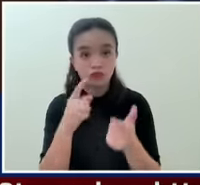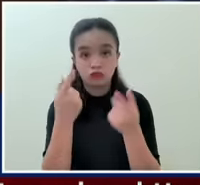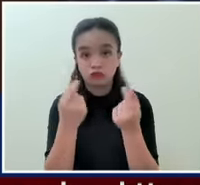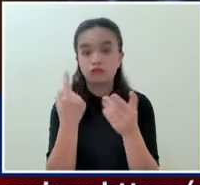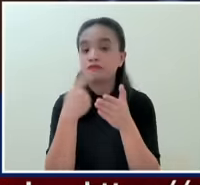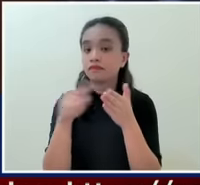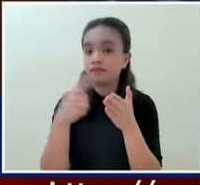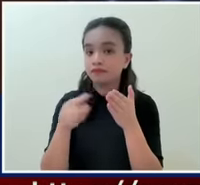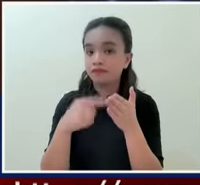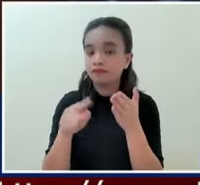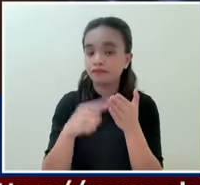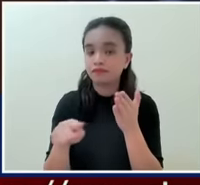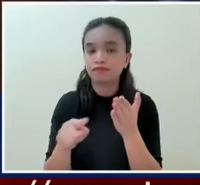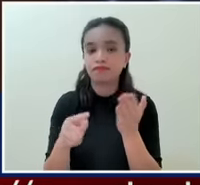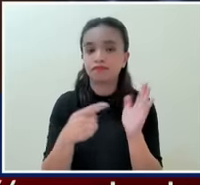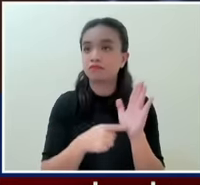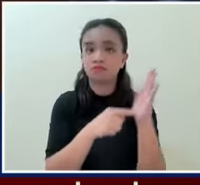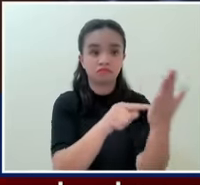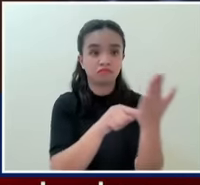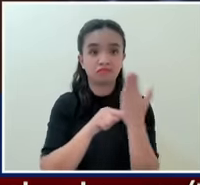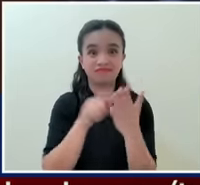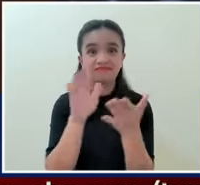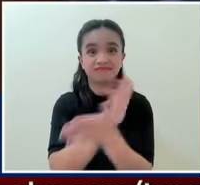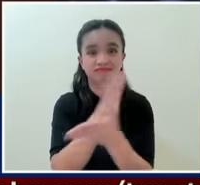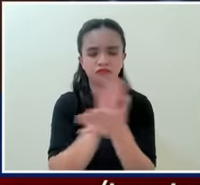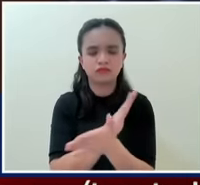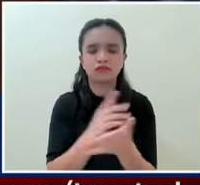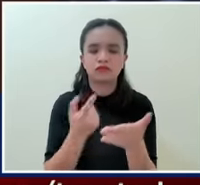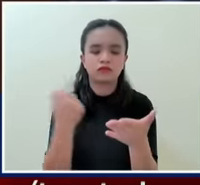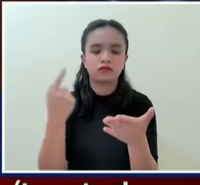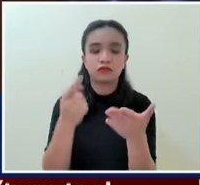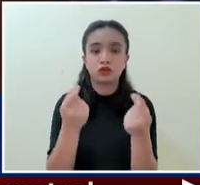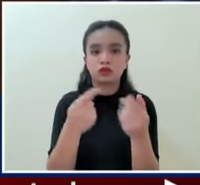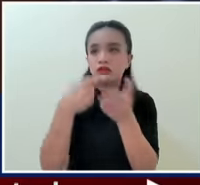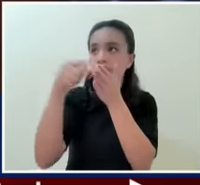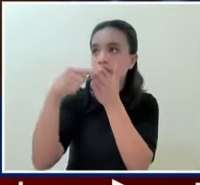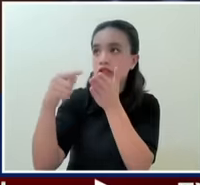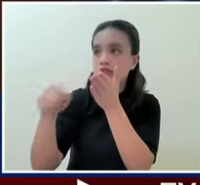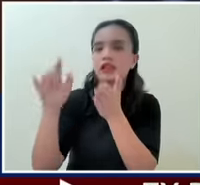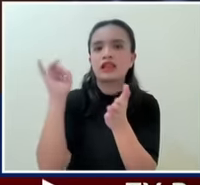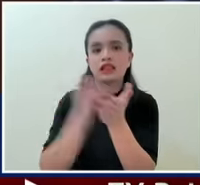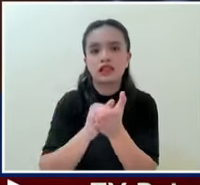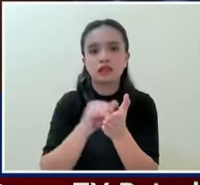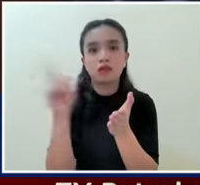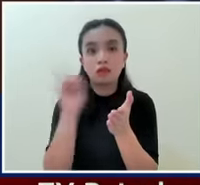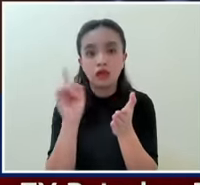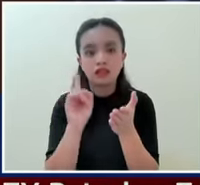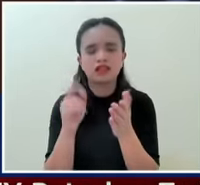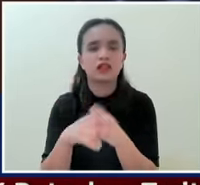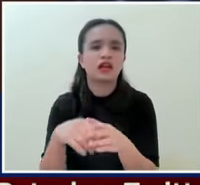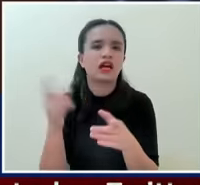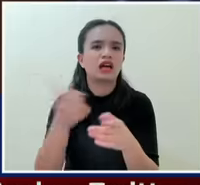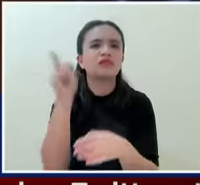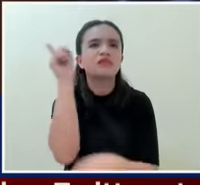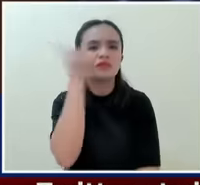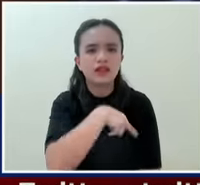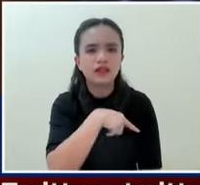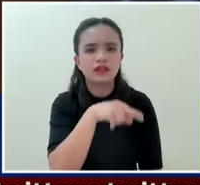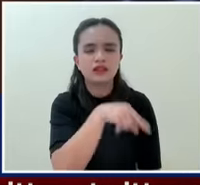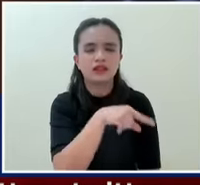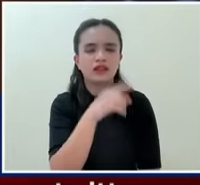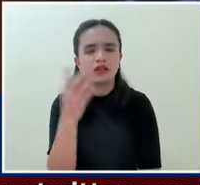yung release order na pinapakita nito and counter check namin sa issuing court, doon namin na find out na forged, no? Forged